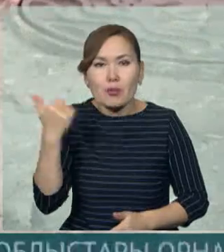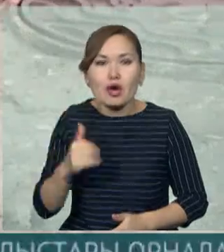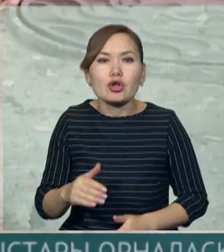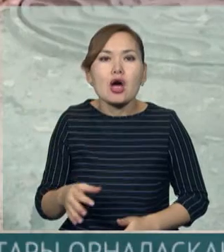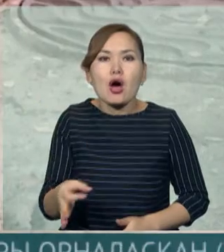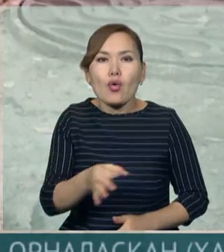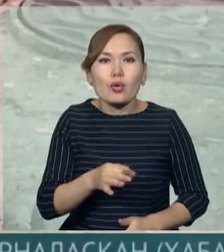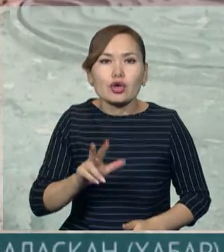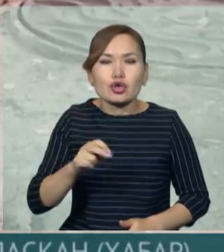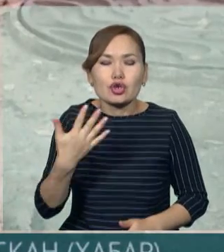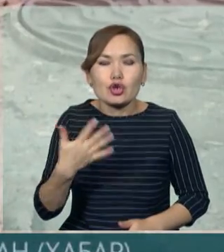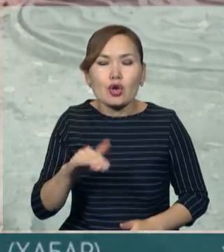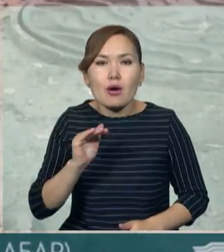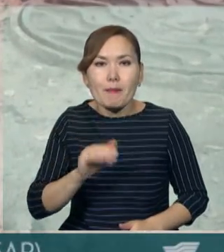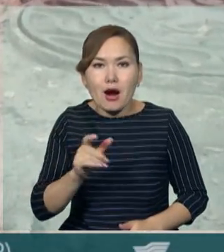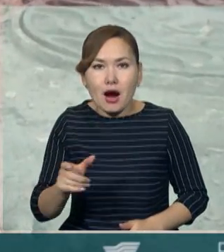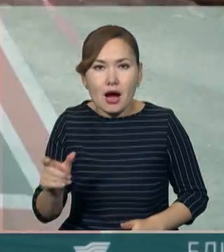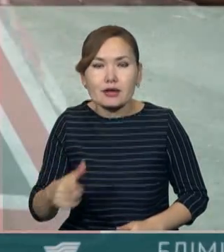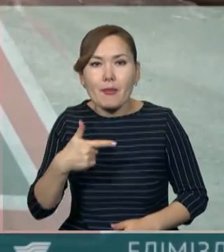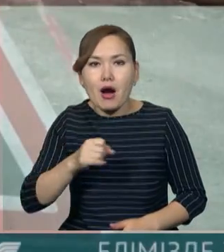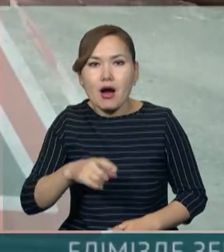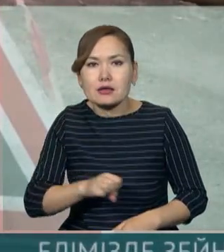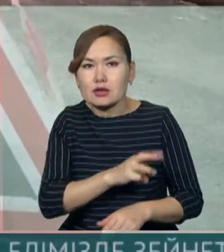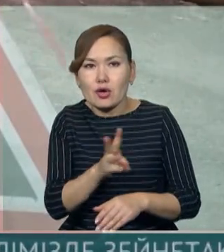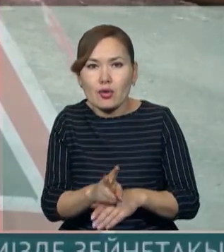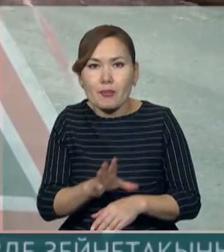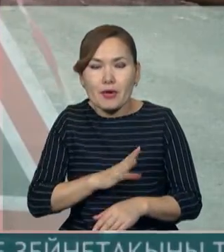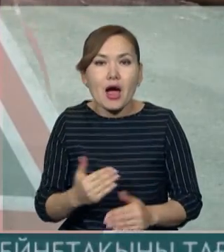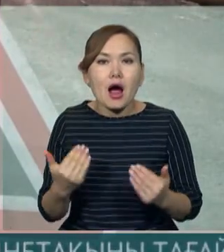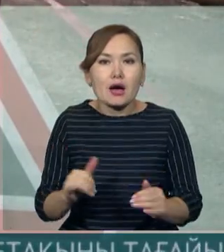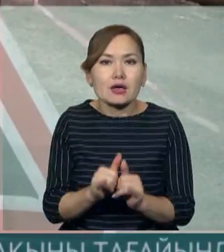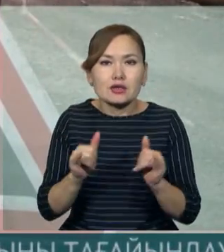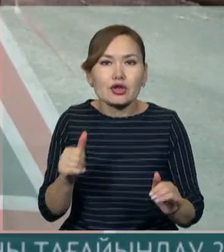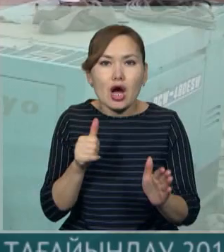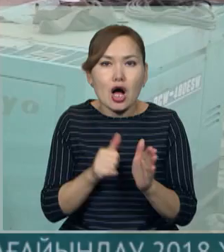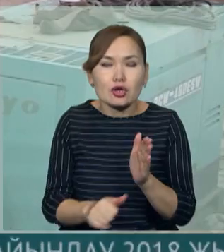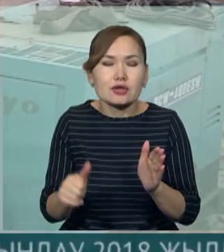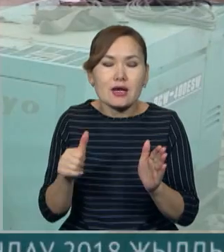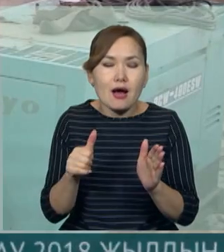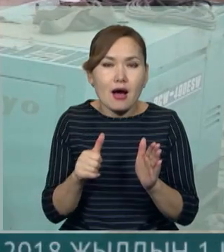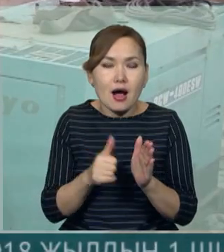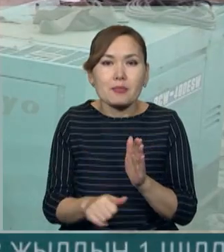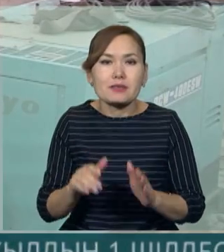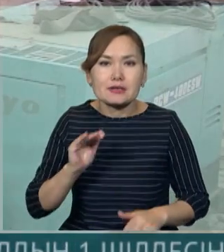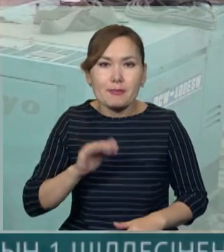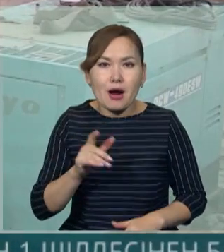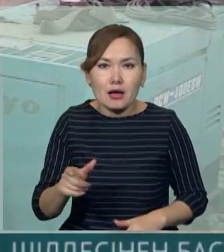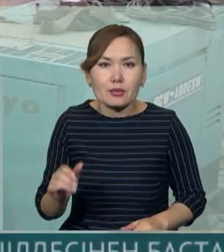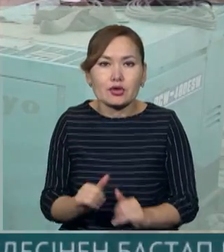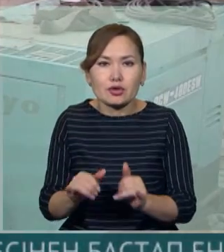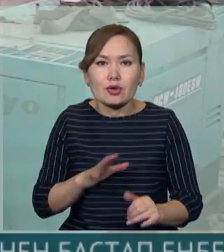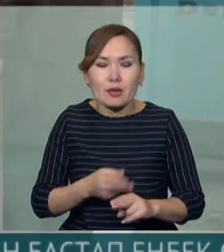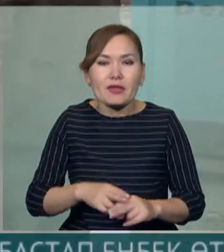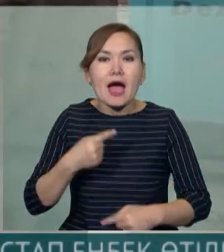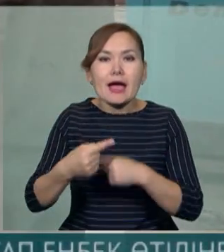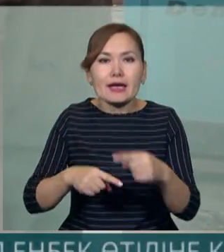350 мыңдай адам табиғи газды пайдаланған болса, бүгінде олардың қатары 660 мыңға жетті. Ал Талдықорған қаласының тұрғындары